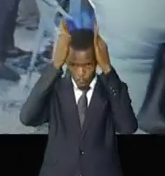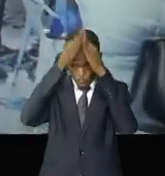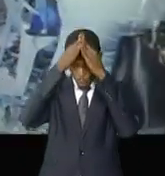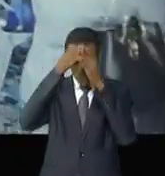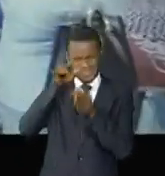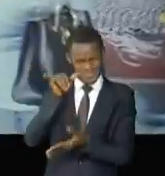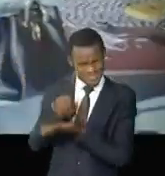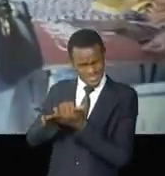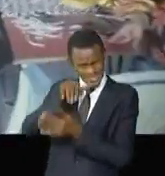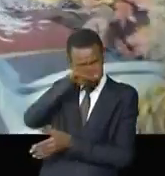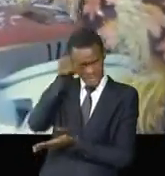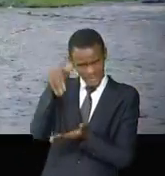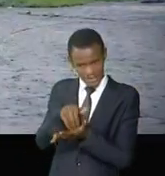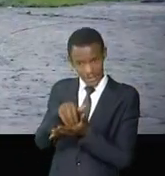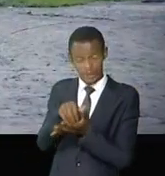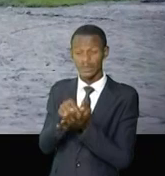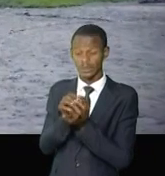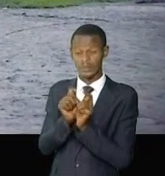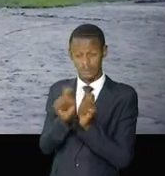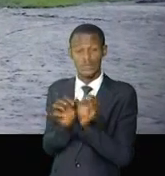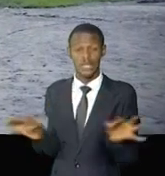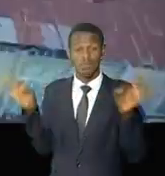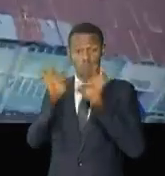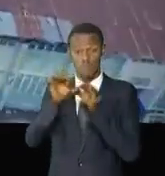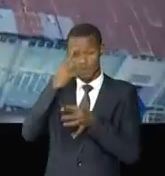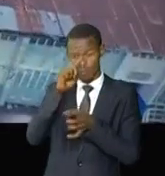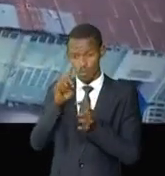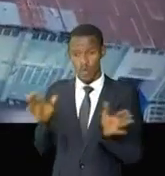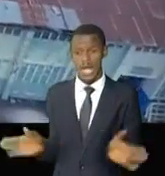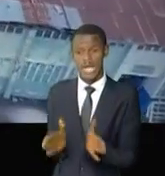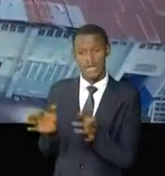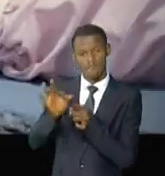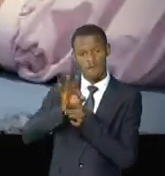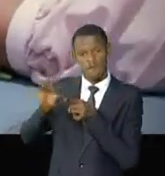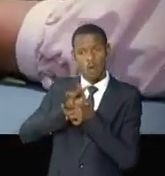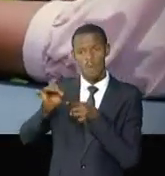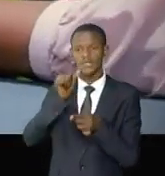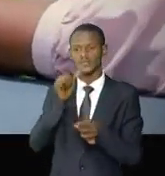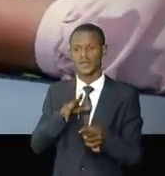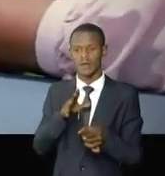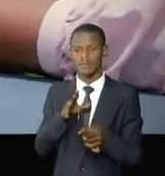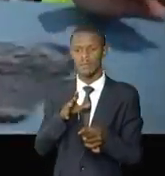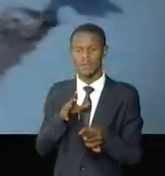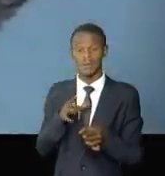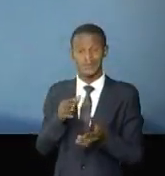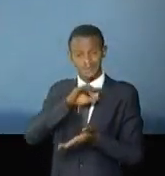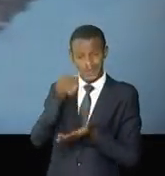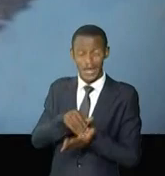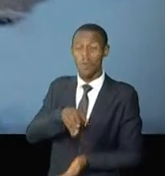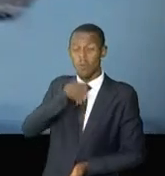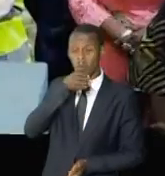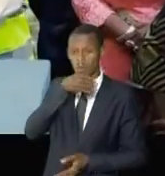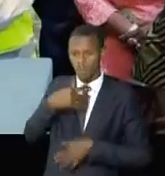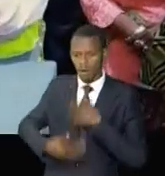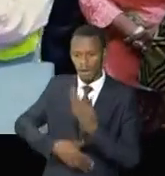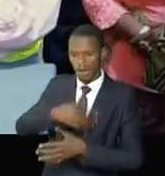formation professionnelle de jeunes filles. Le centre se mourait jusqu'à ce que la première dame, Denise Nyakiruchi-Sekedi, présidente de la